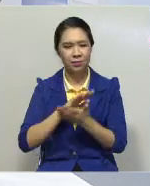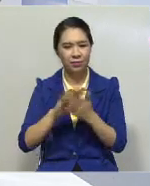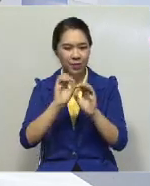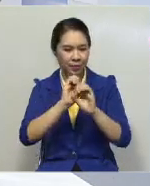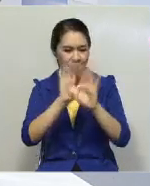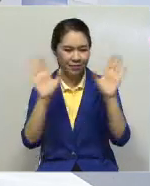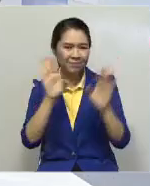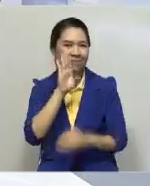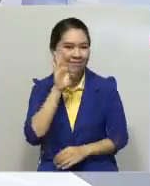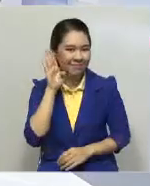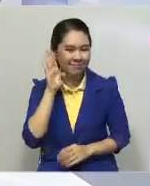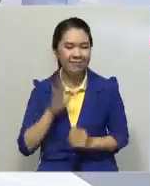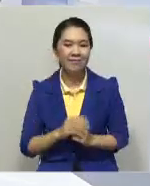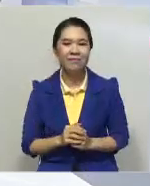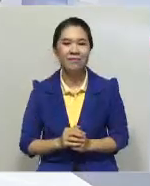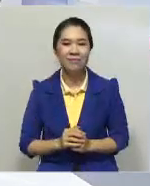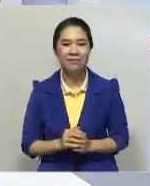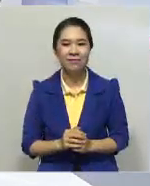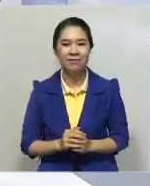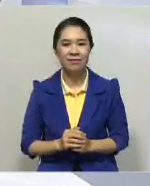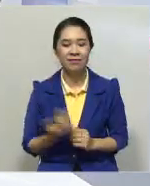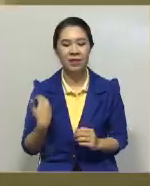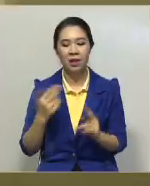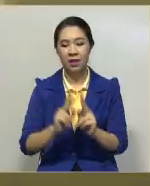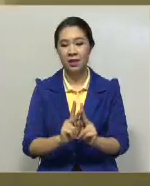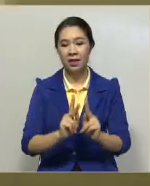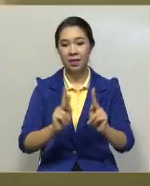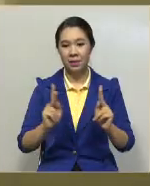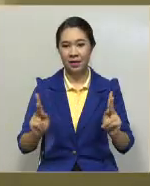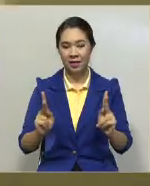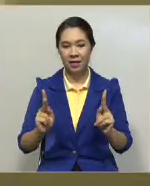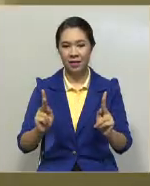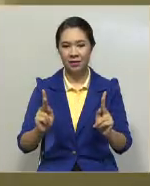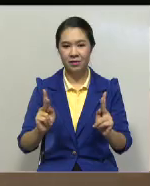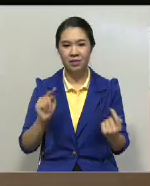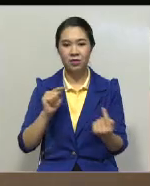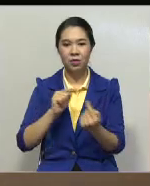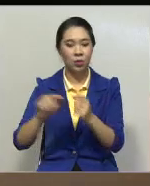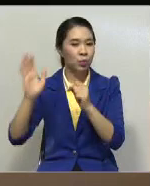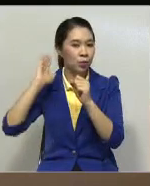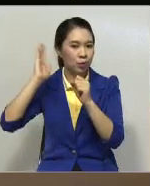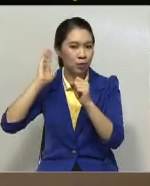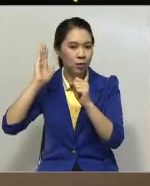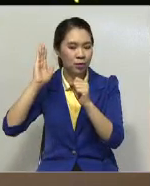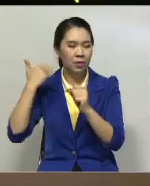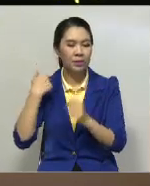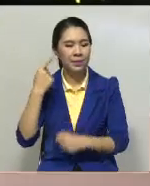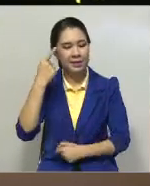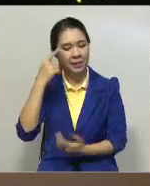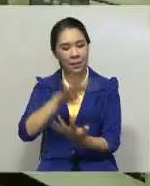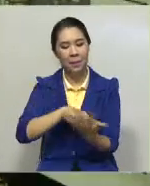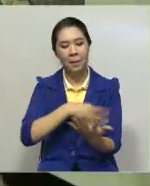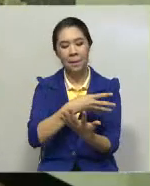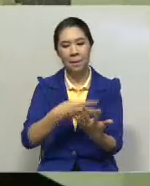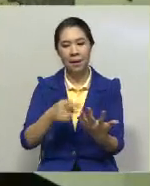างคมชัดมากยิ่งขึ้นครับก็ภายหลังจากที่คณะกรรมการกิจการกระจายเสียงและกิจการโทรทัศน์ได้เห็นชอบแผน